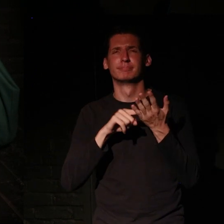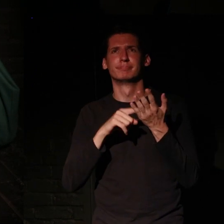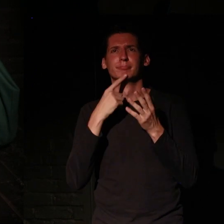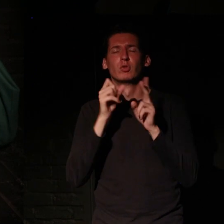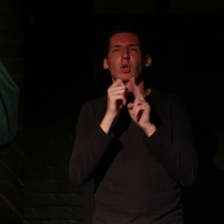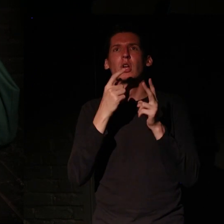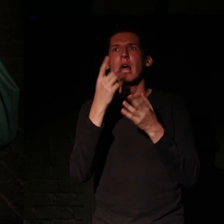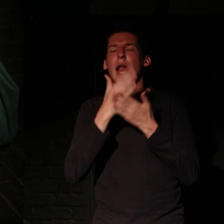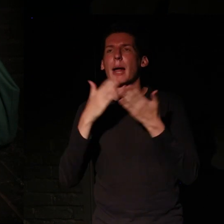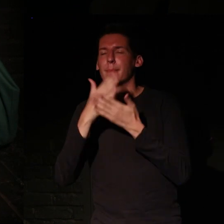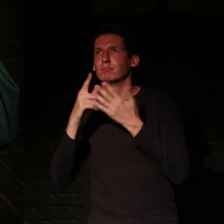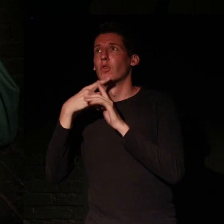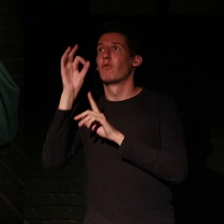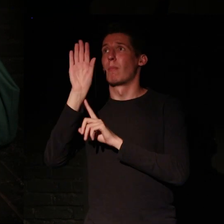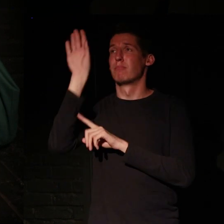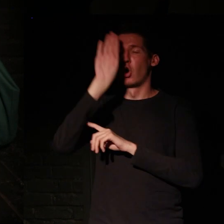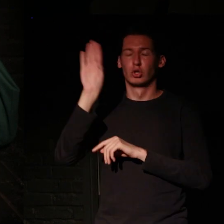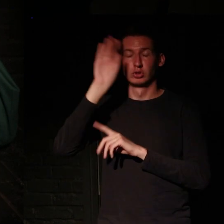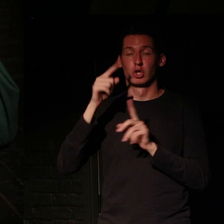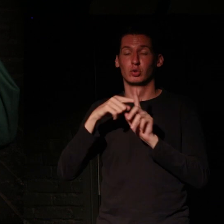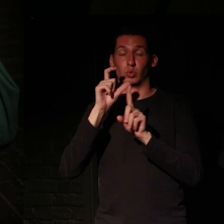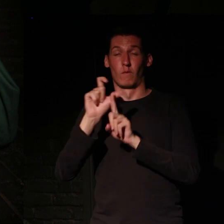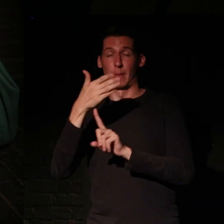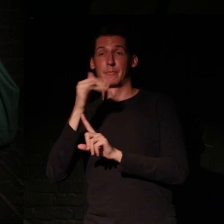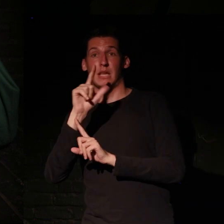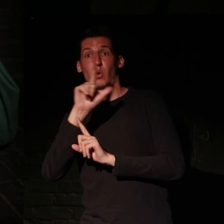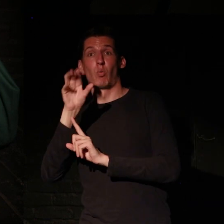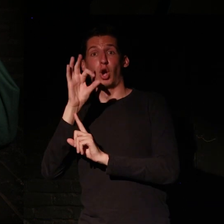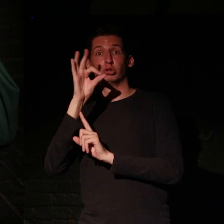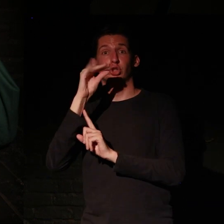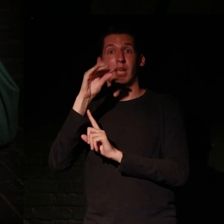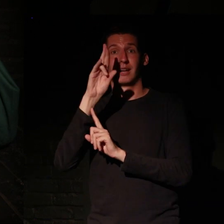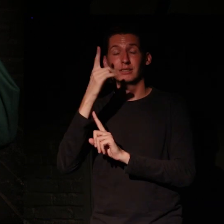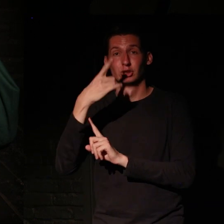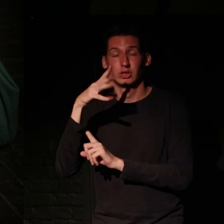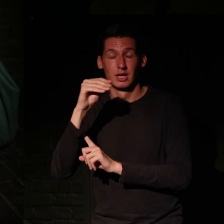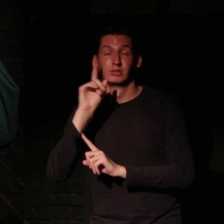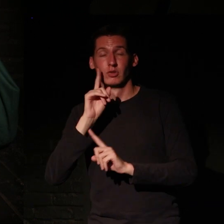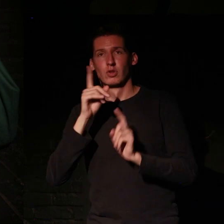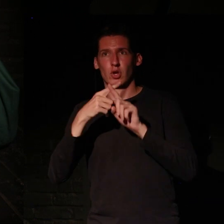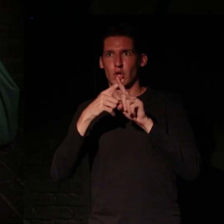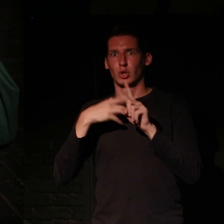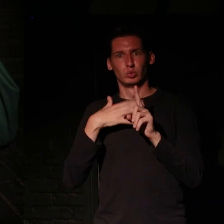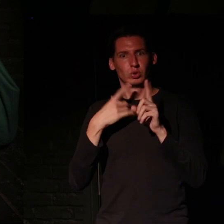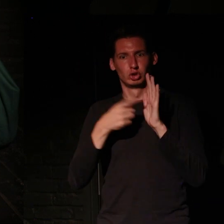jeden z najważniejszych atrybutów Boga, miłosierdzie, ma swoje źródło właśnie w takim kobiecym